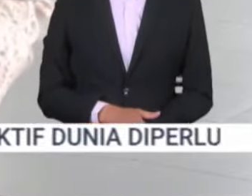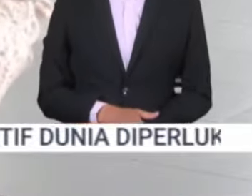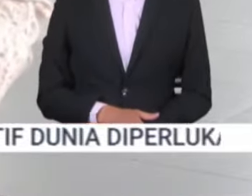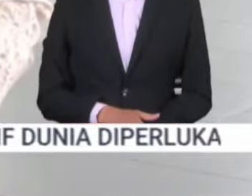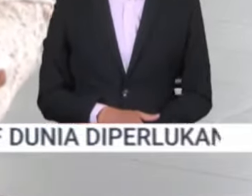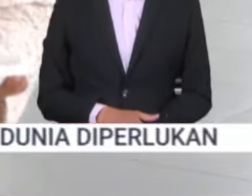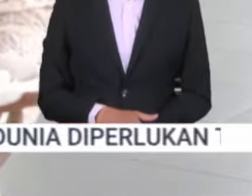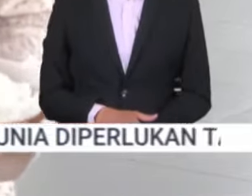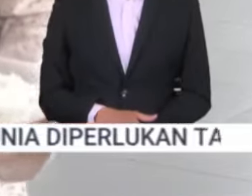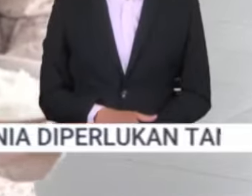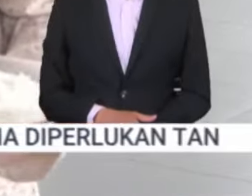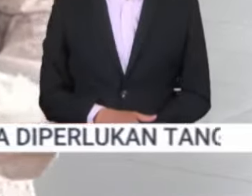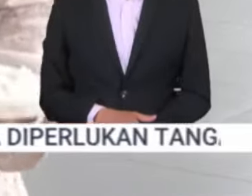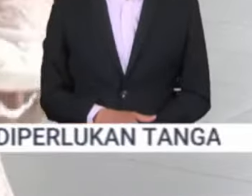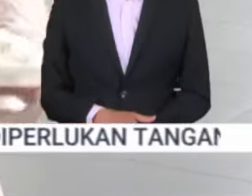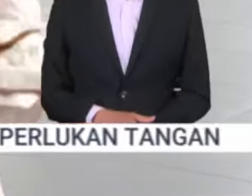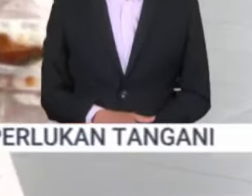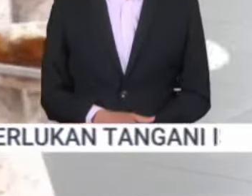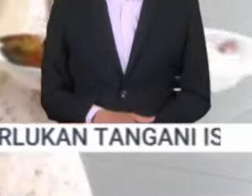untuk RTM.